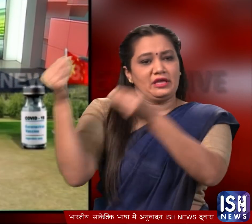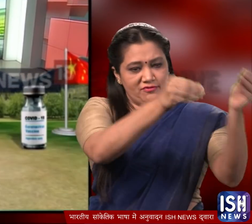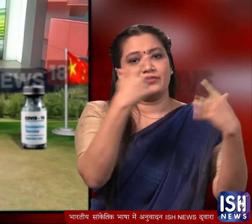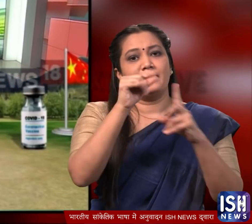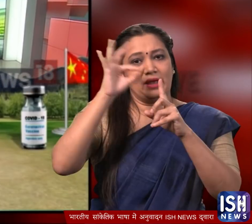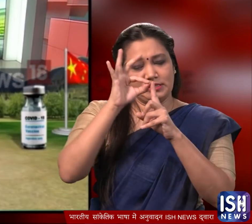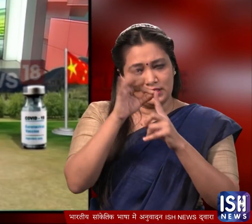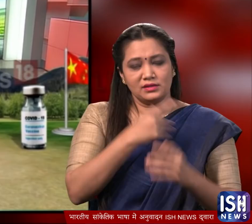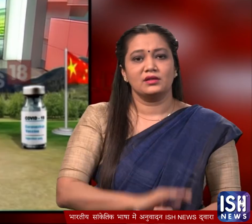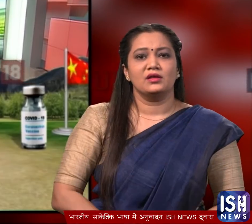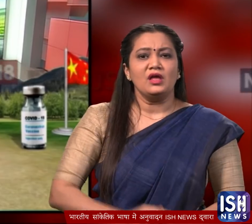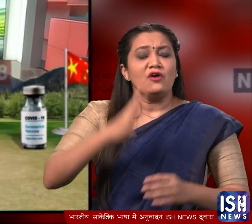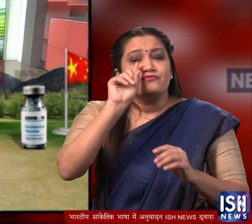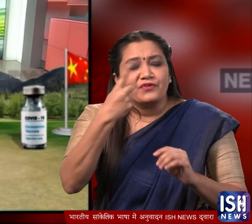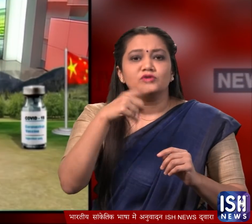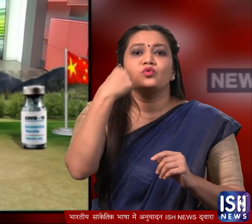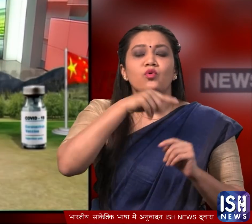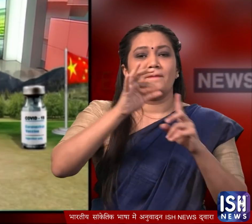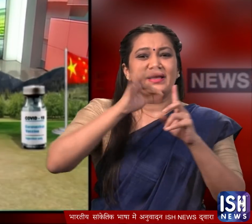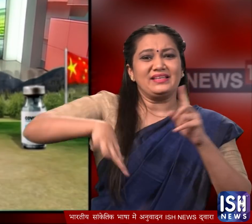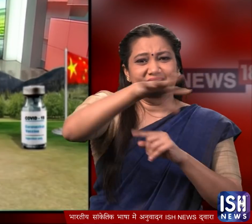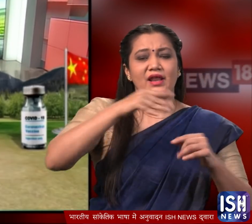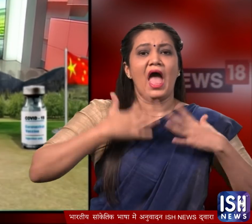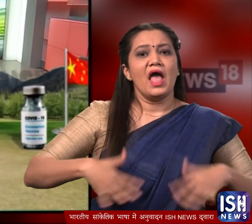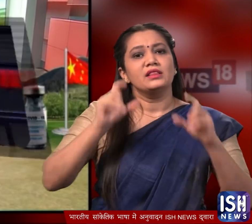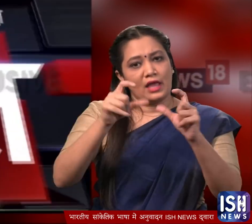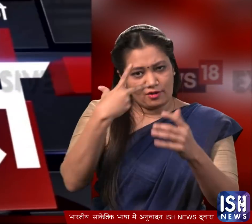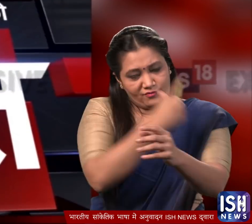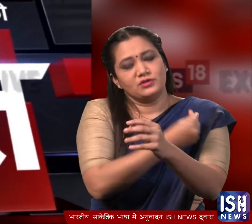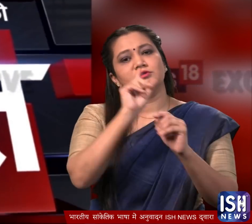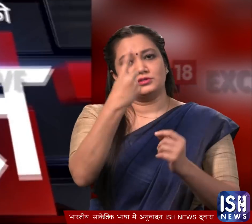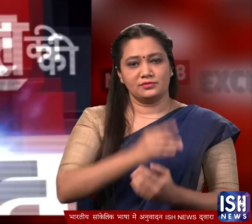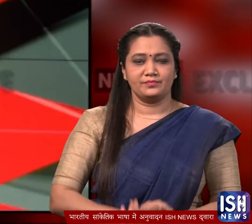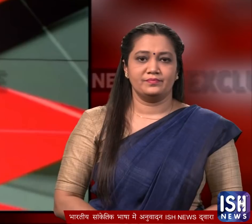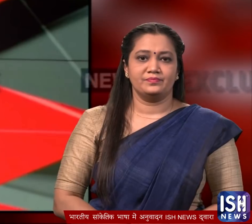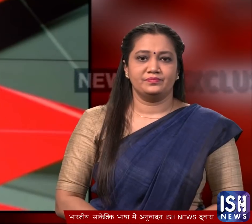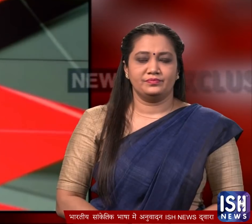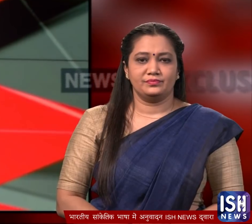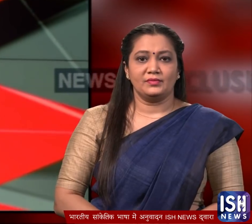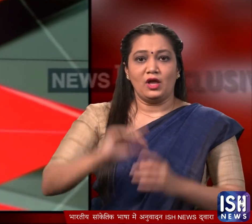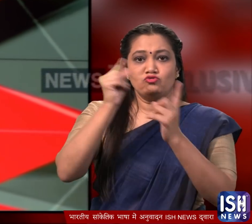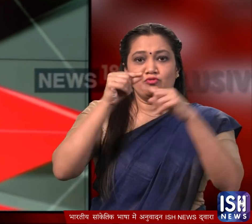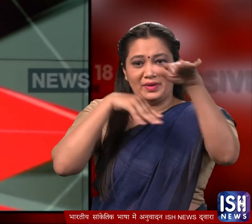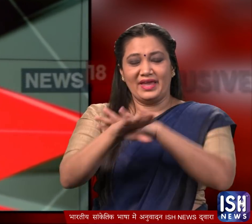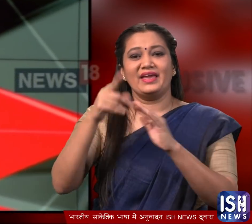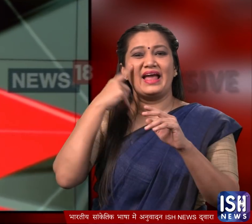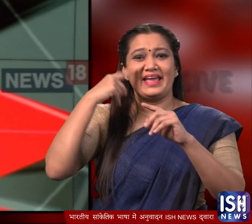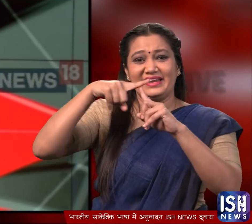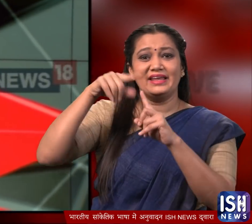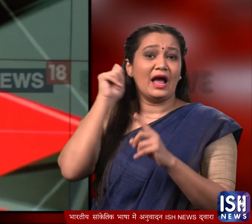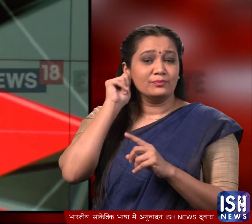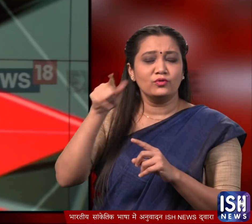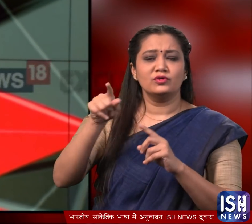वादा किया है, जिससे सबसे पहले वहां के स्वास्थ्य कर्मियों को लगाया जा रहा है। यूपी में मौजूद IIT कानपुर